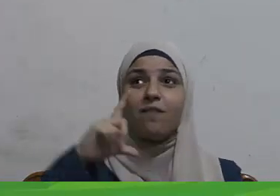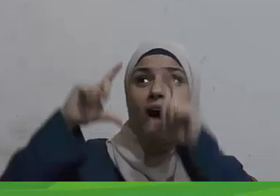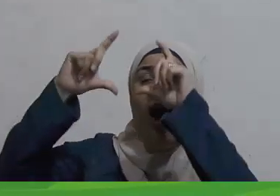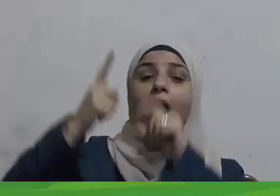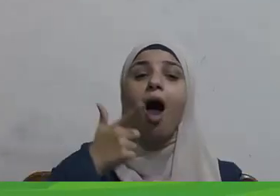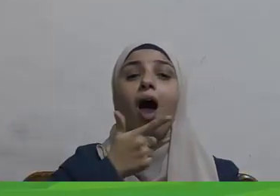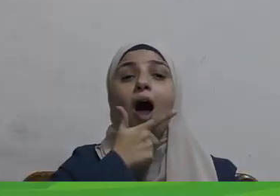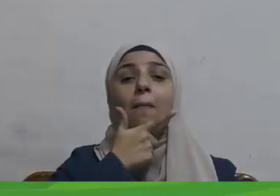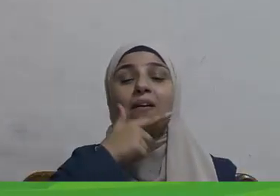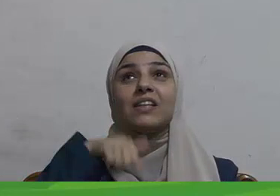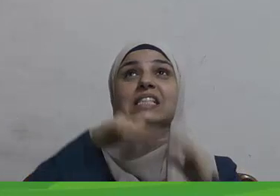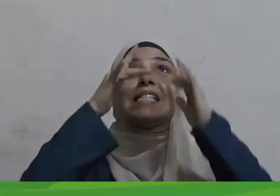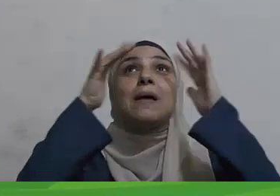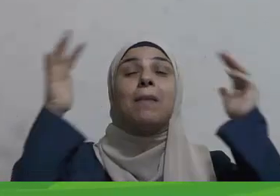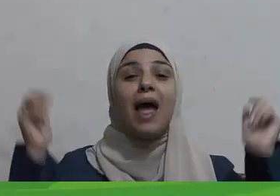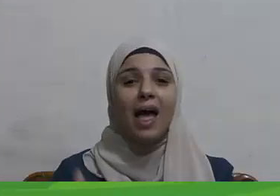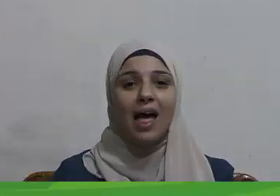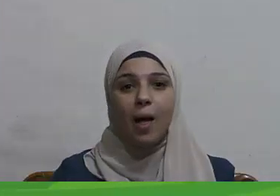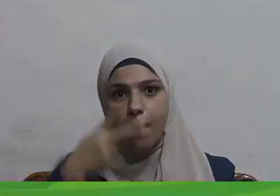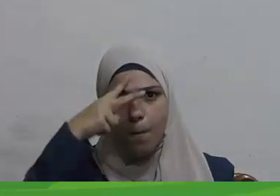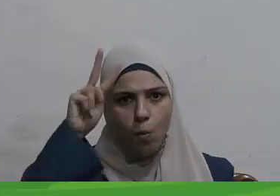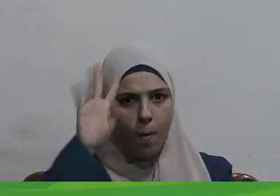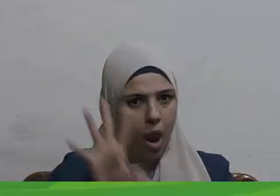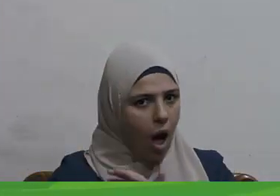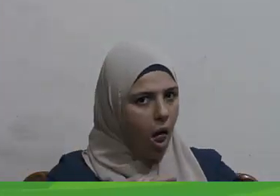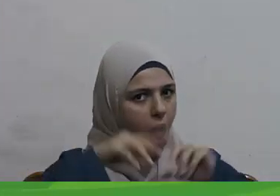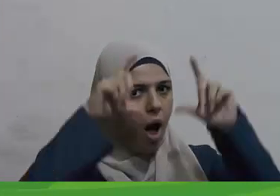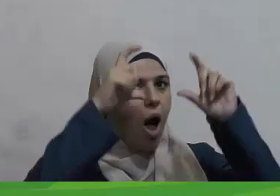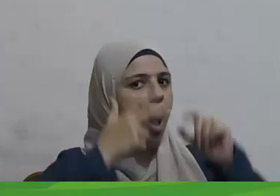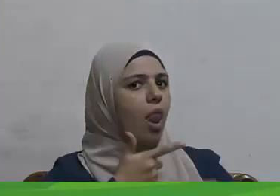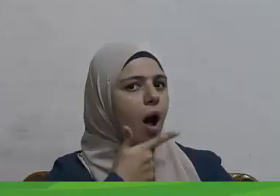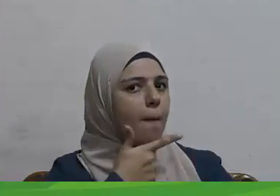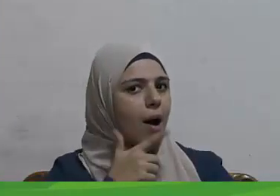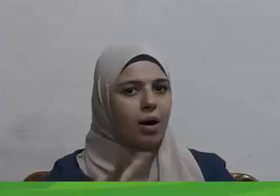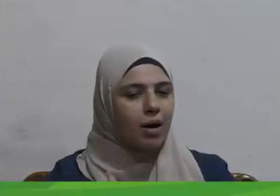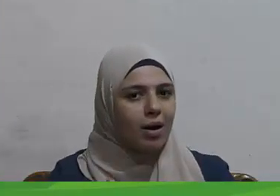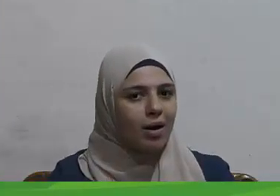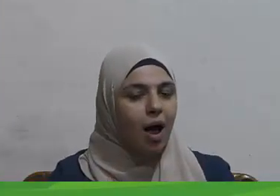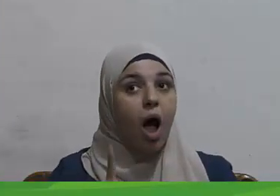أرى قمرا في السماء. ومن خلق القمر؟